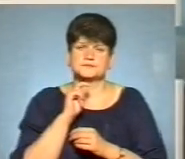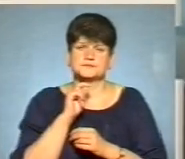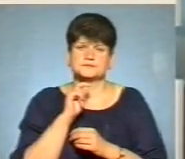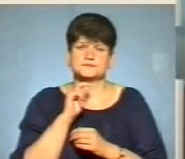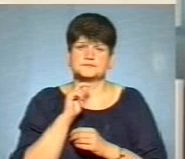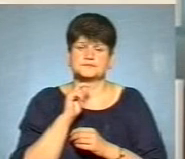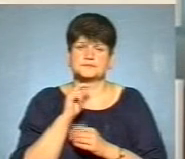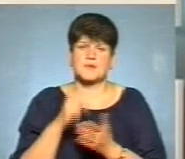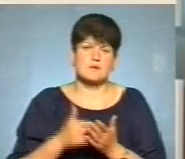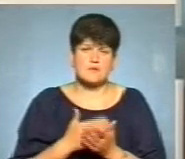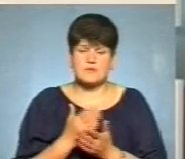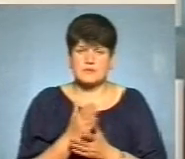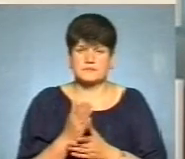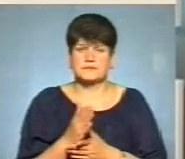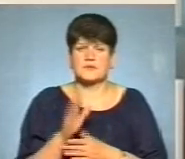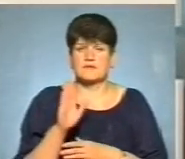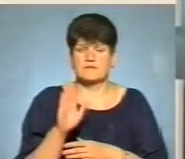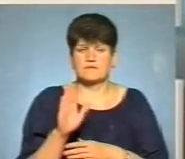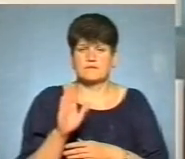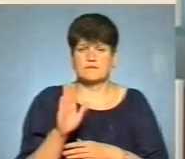відомого українського географа, метеоролога Віри